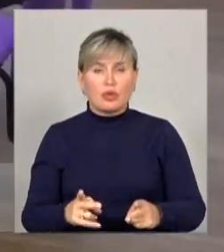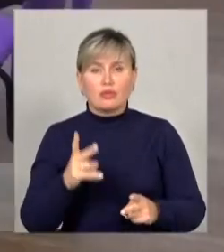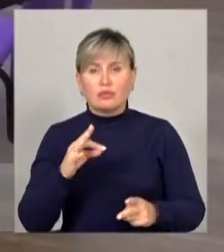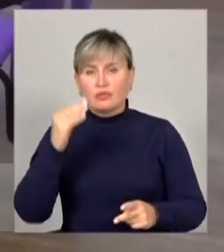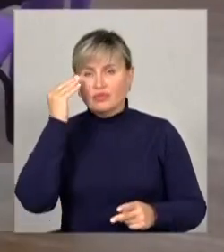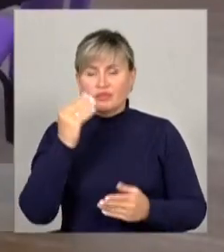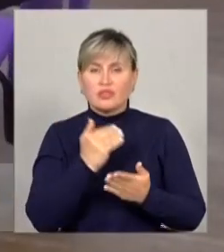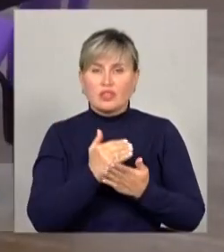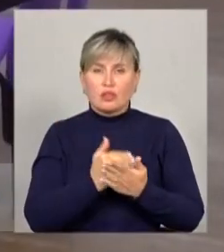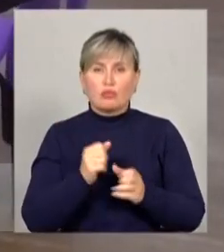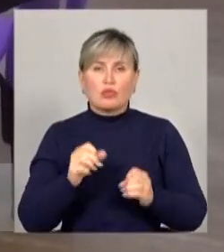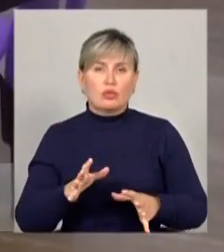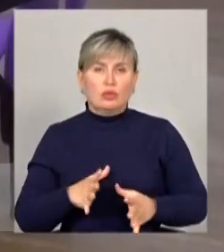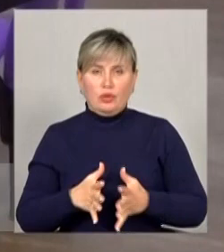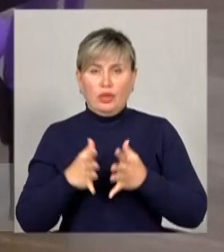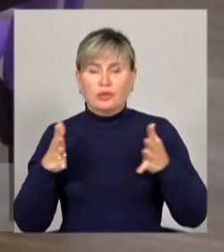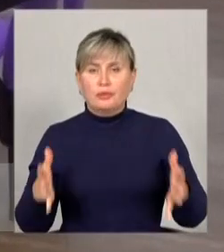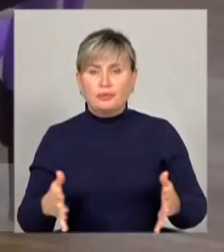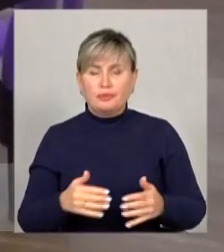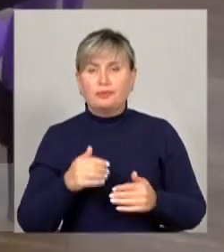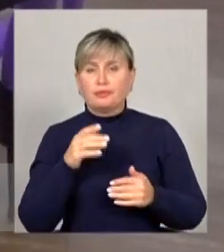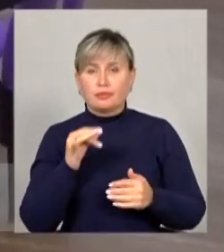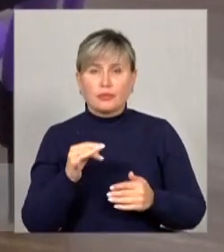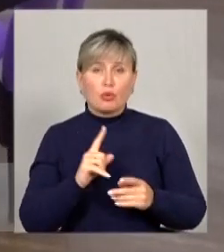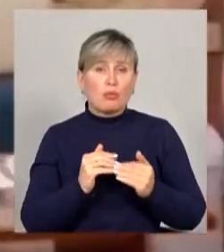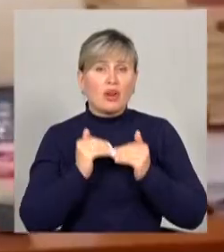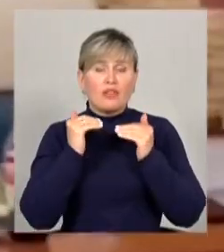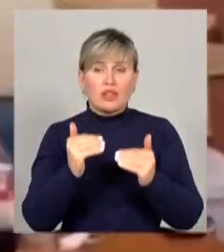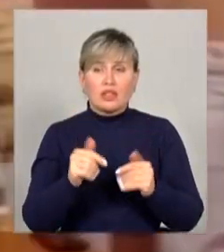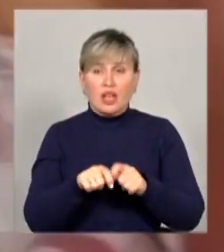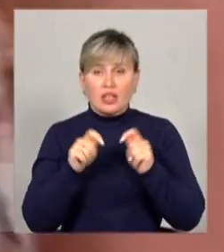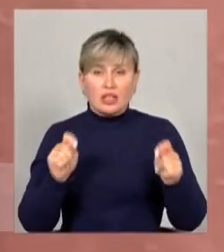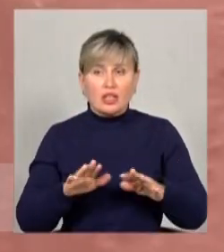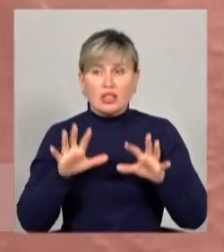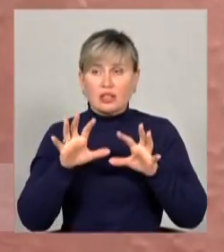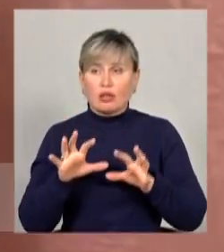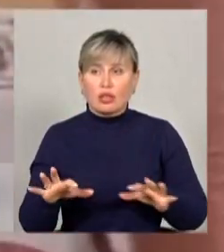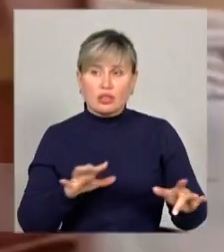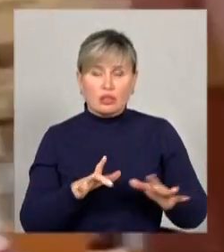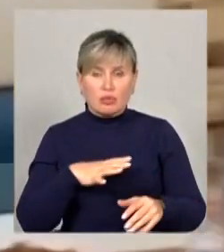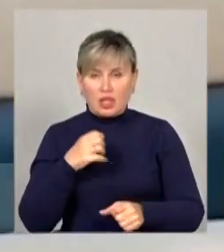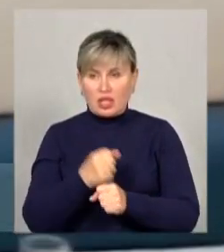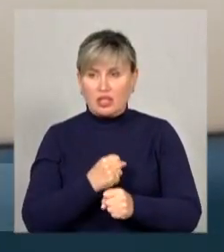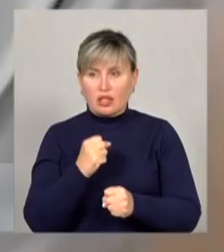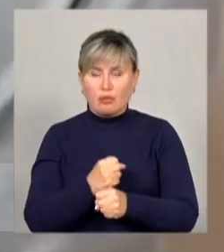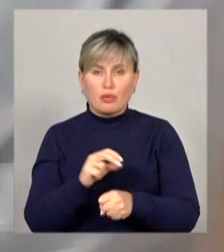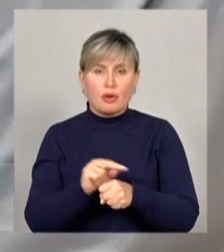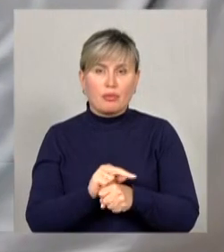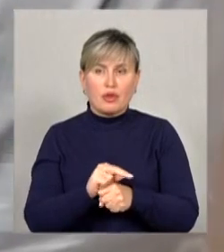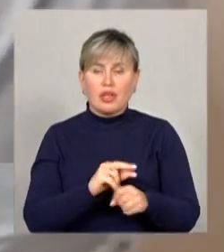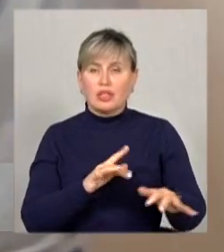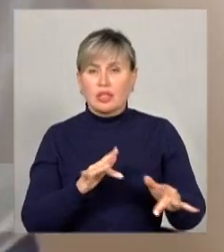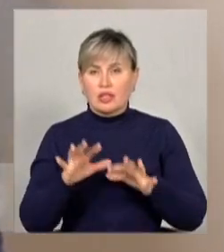реальная статистика может быть значительно выше. Чтобы повысить раскрываемость незаконных деяний, были разработаны поправки в